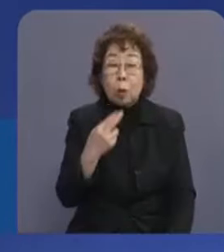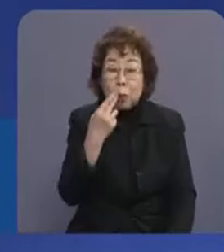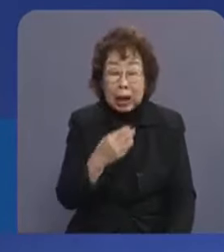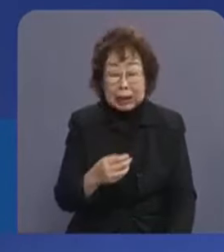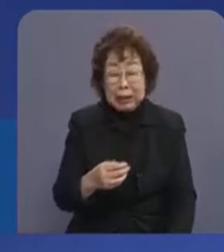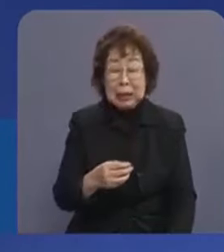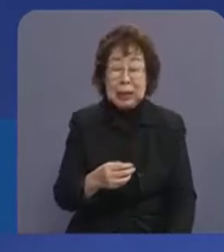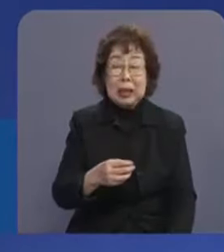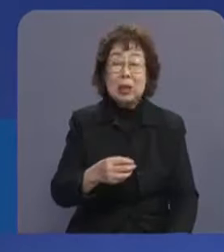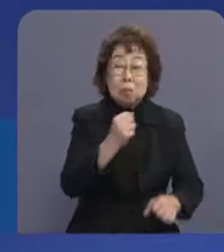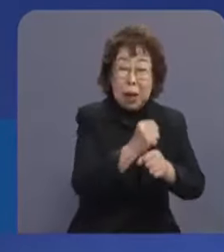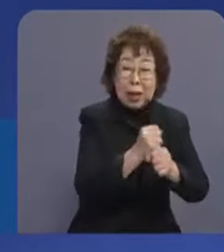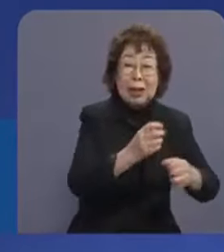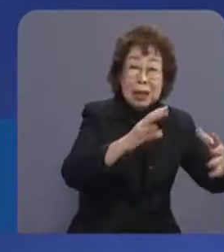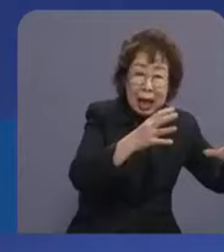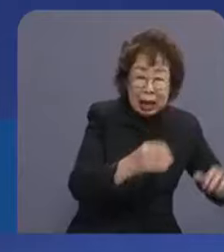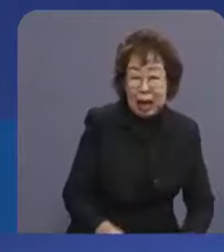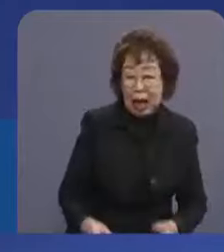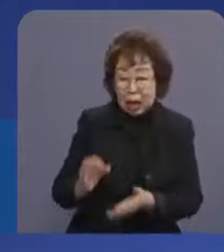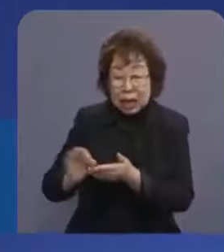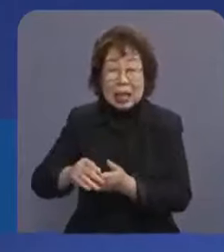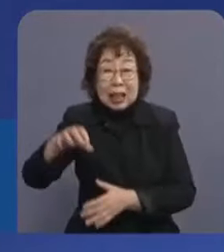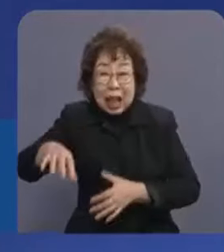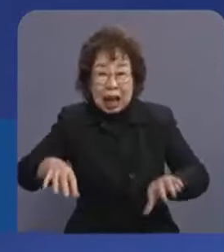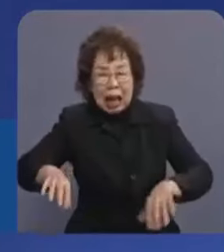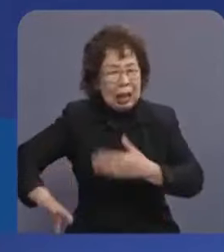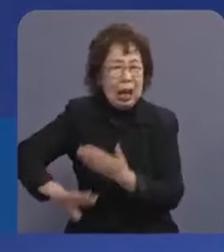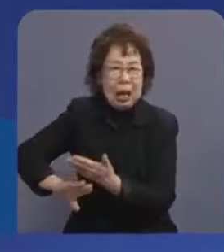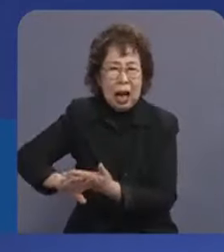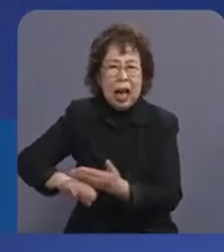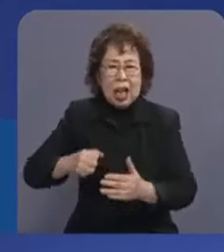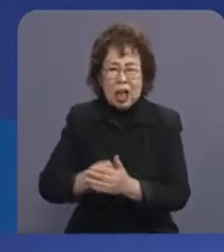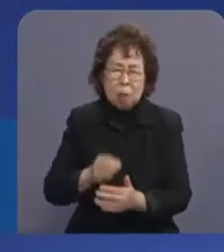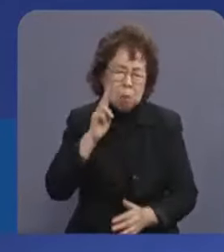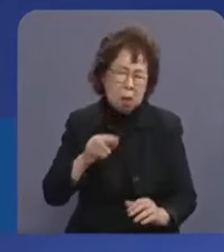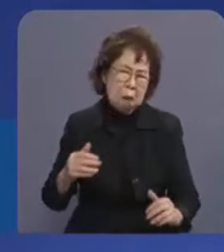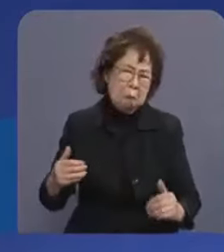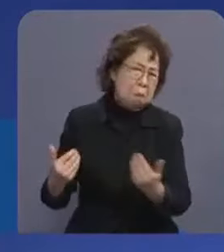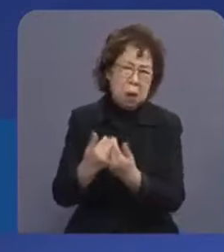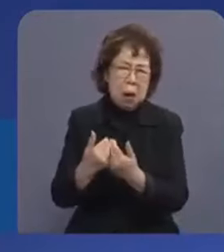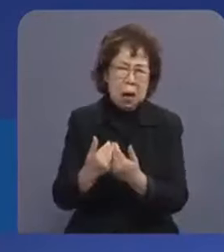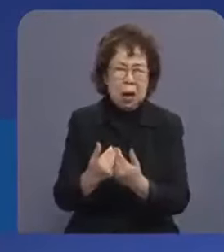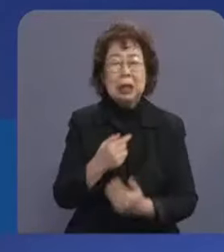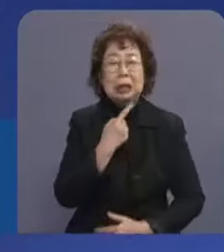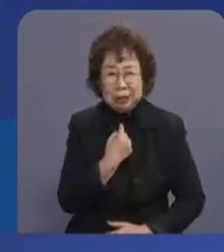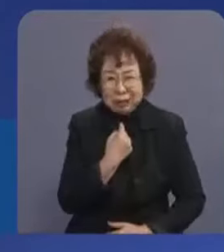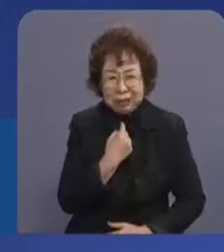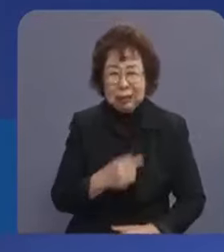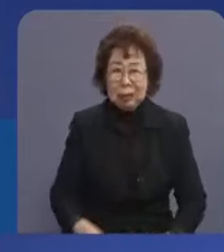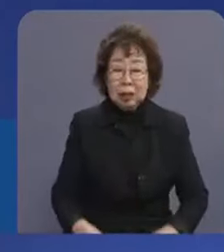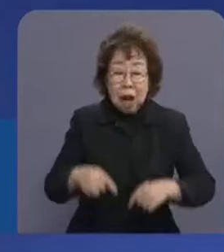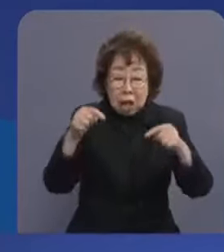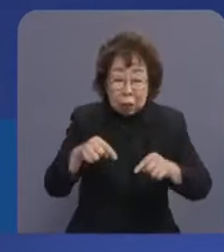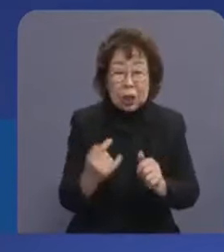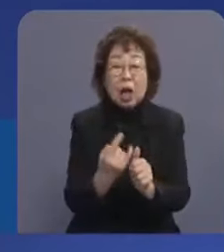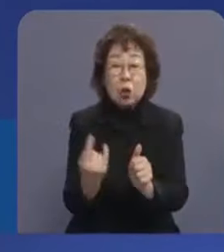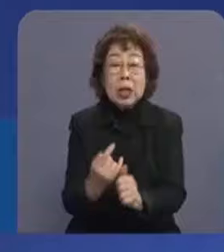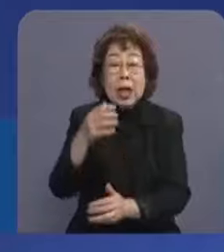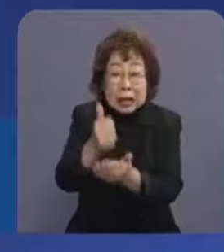소비 국과 생산국의 대립이 처해 해서 교 상태가 지속하고 있다 이런 말이 나오기도 했습니다 협상 위원회